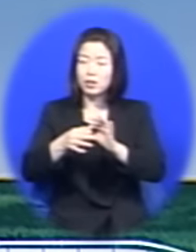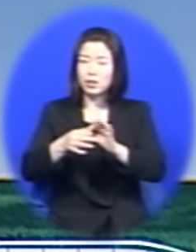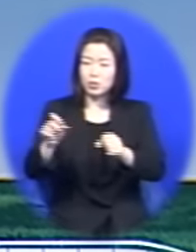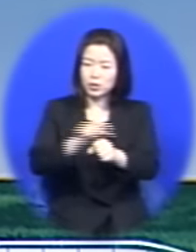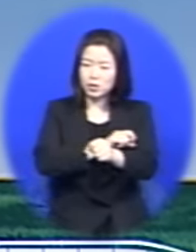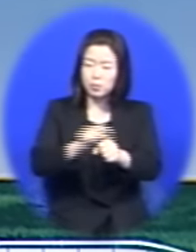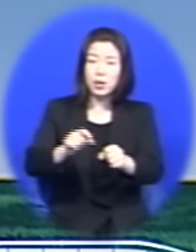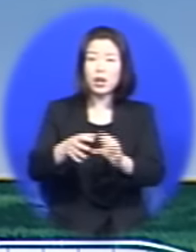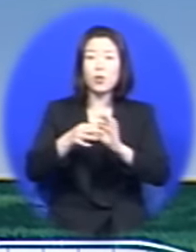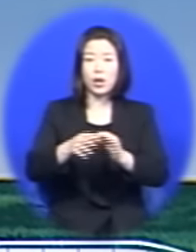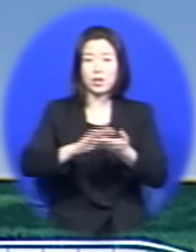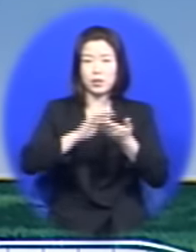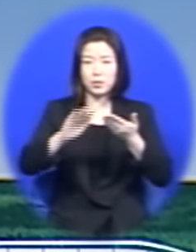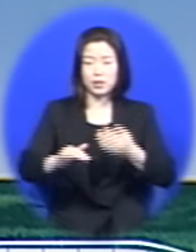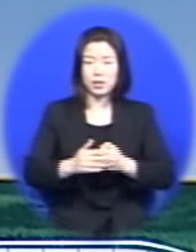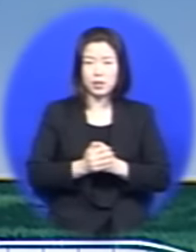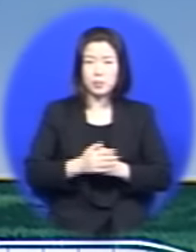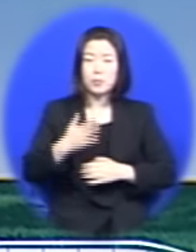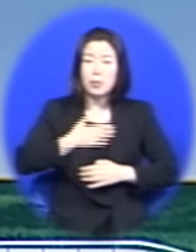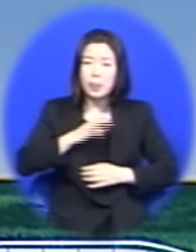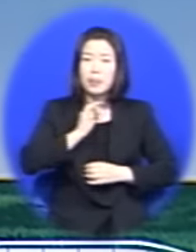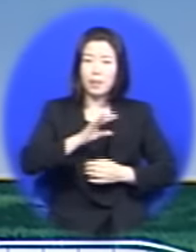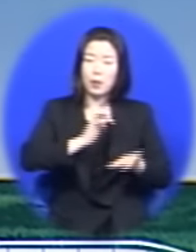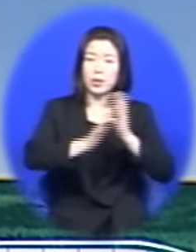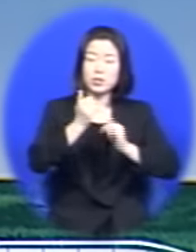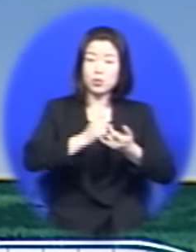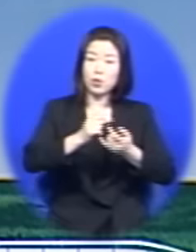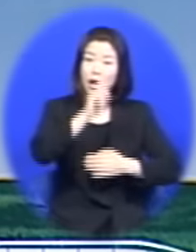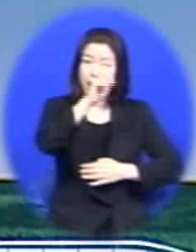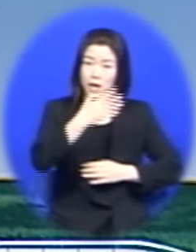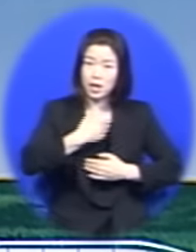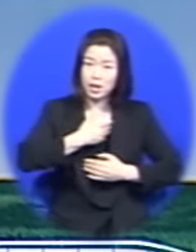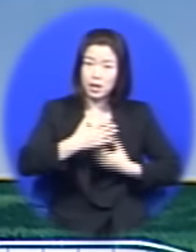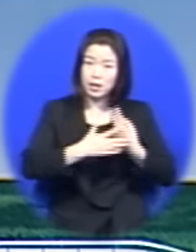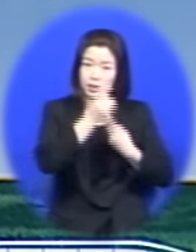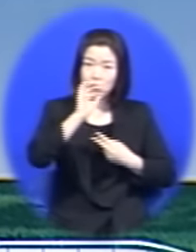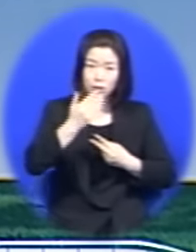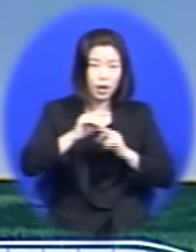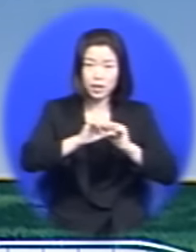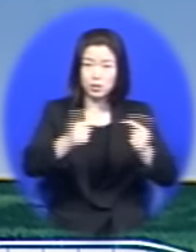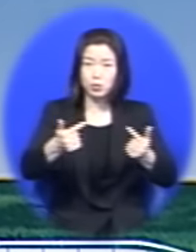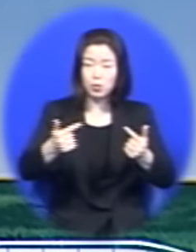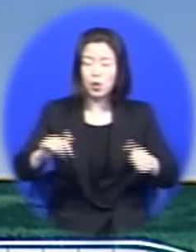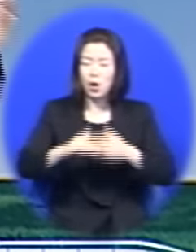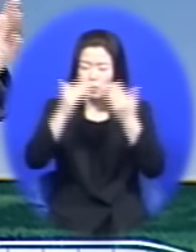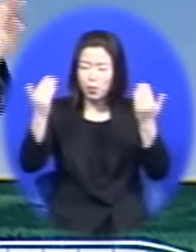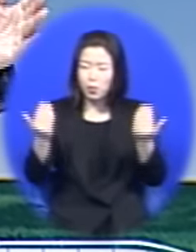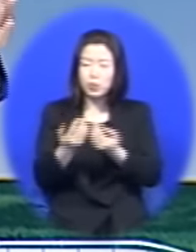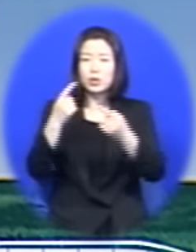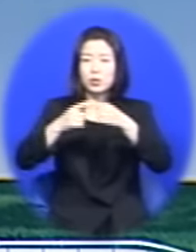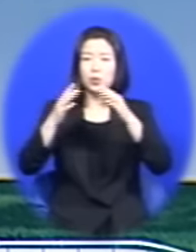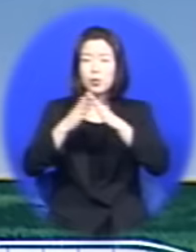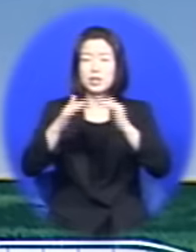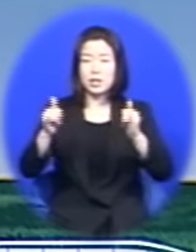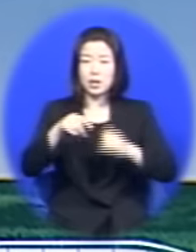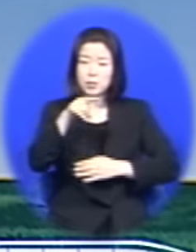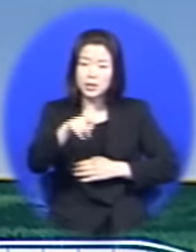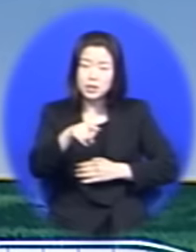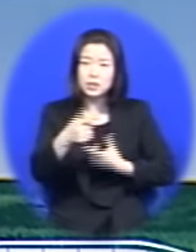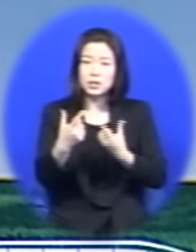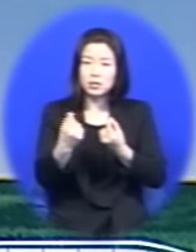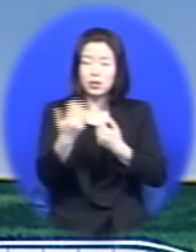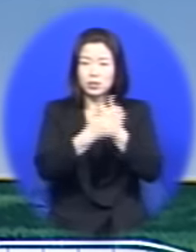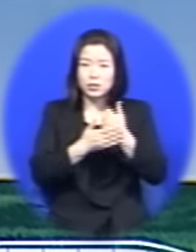특별한 관계예요. 나만 예수님과 하나가 된 게 아니고 모든 교인이 다 그 은혜의